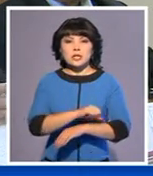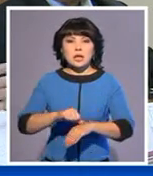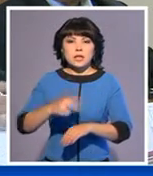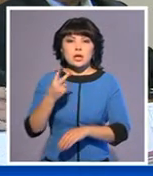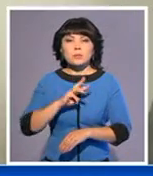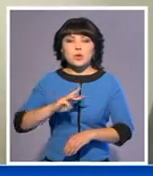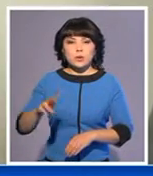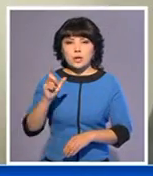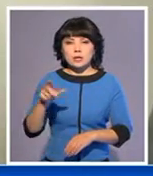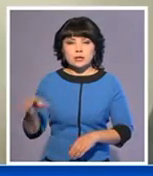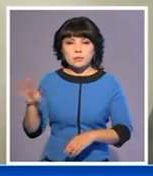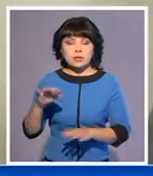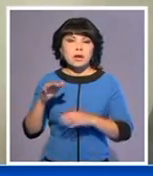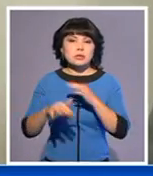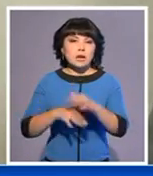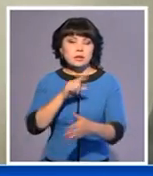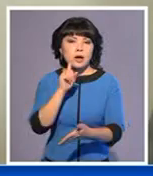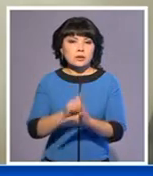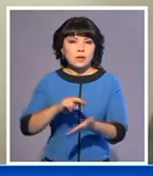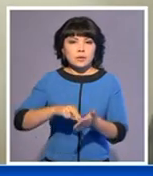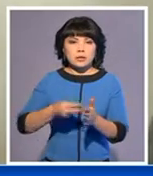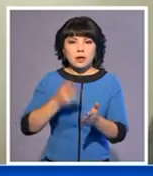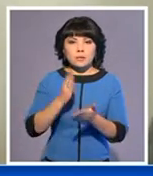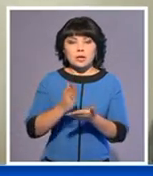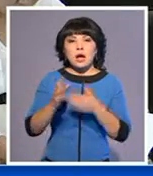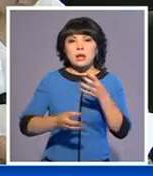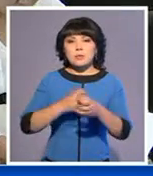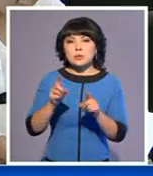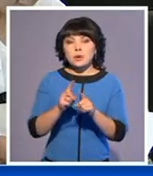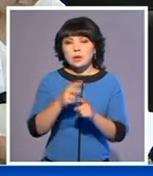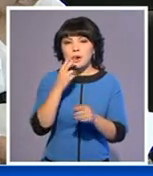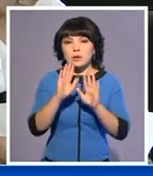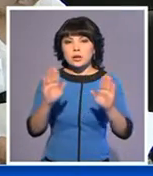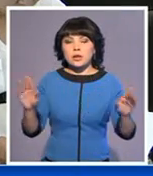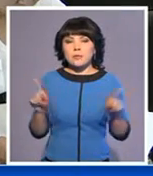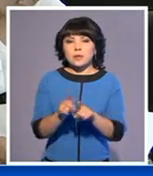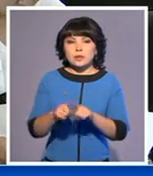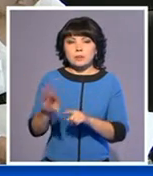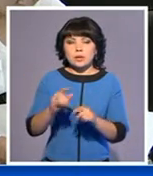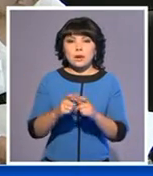мейман келеді деп күтілуде. Жоба бойынша әлемдік көрмеге арнайы кіру билеттері дайындалмақ. Шараға